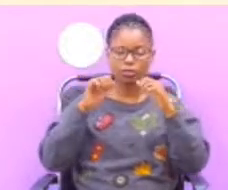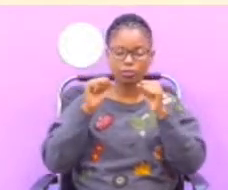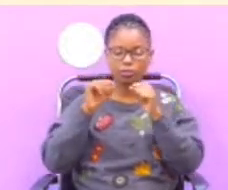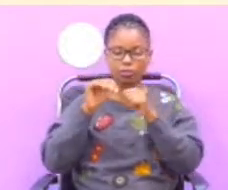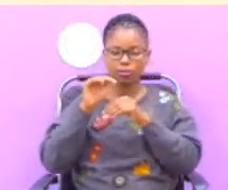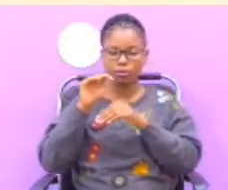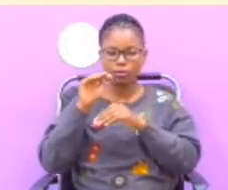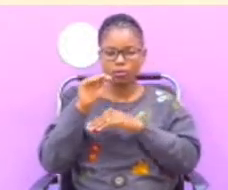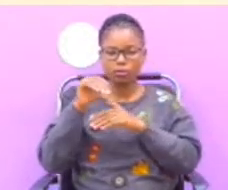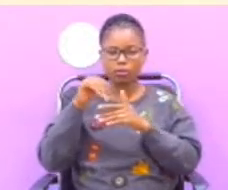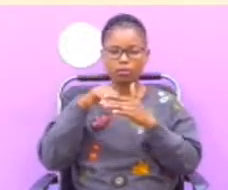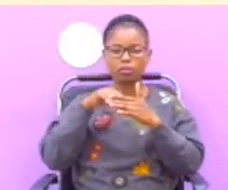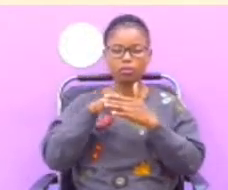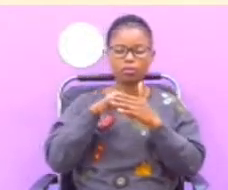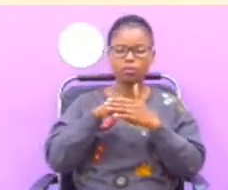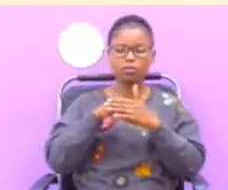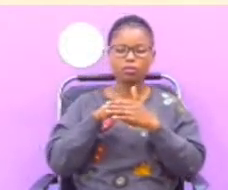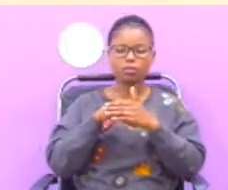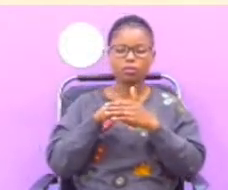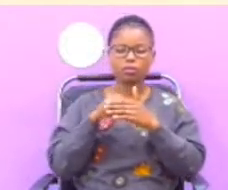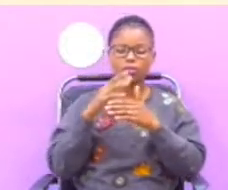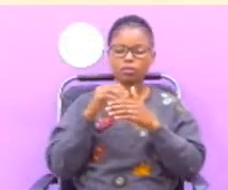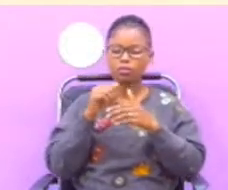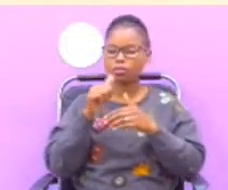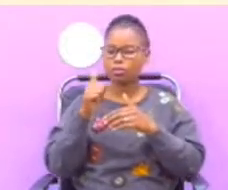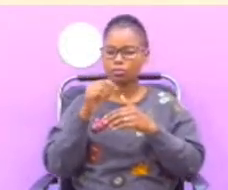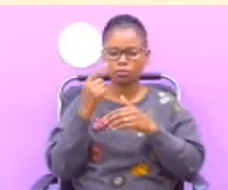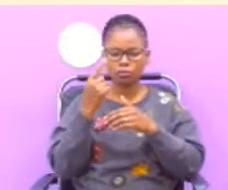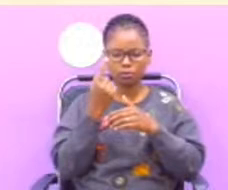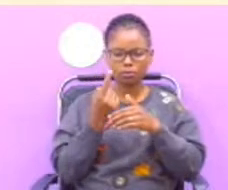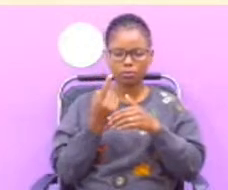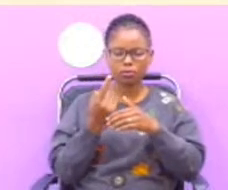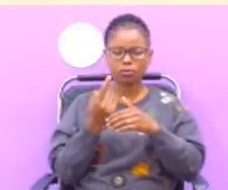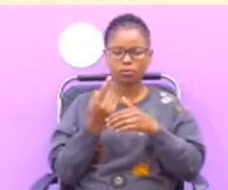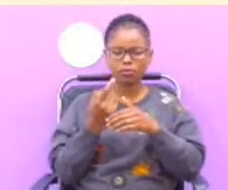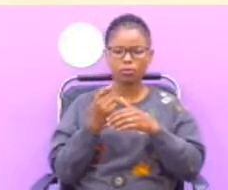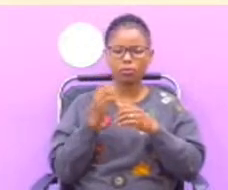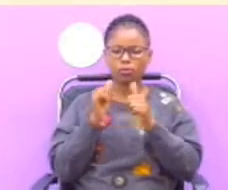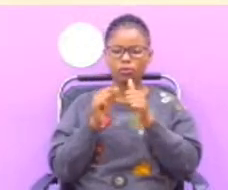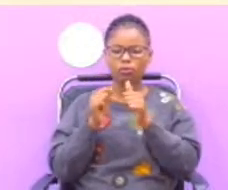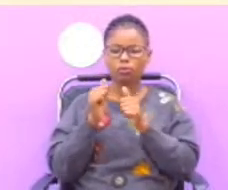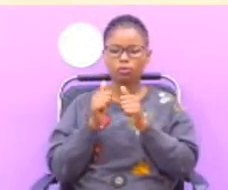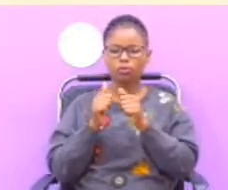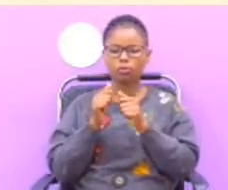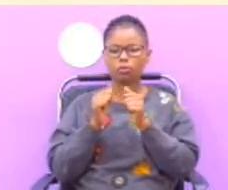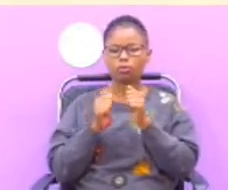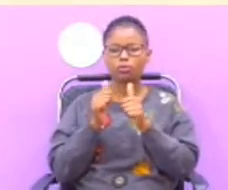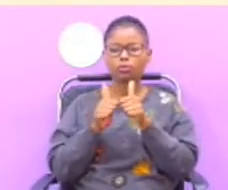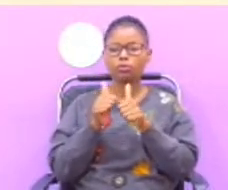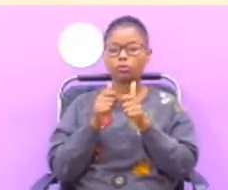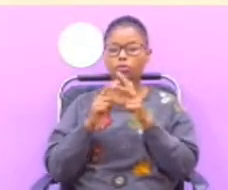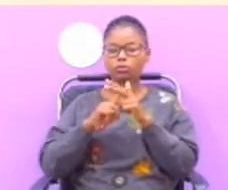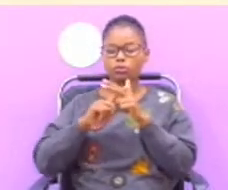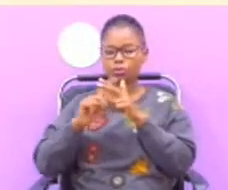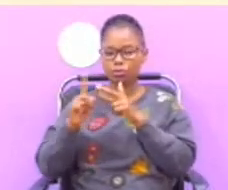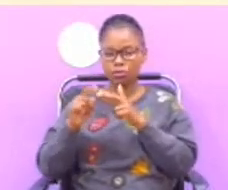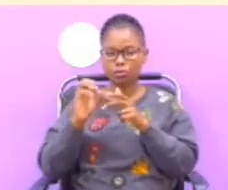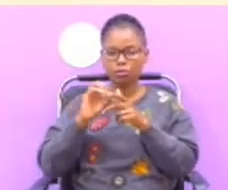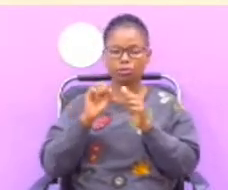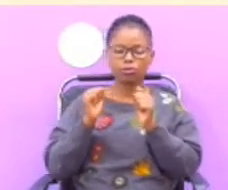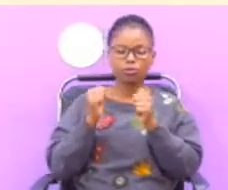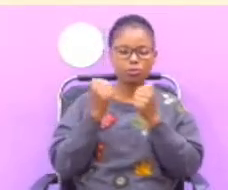nĩndĩrĩmoragithia na njomo na gũtirĩ ona ũmwe ũkahota kũũra gũtikĩrĩ ona ũmwe